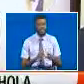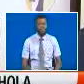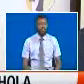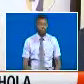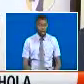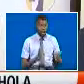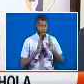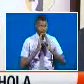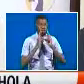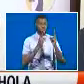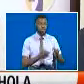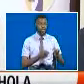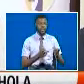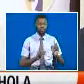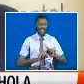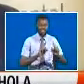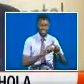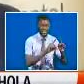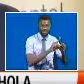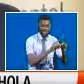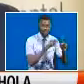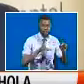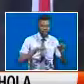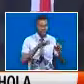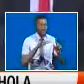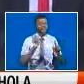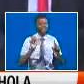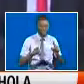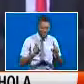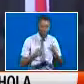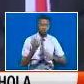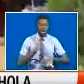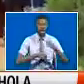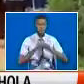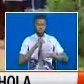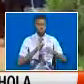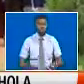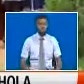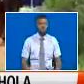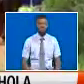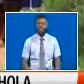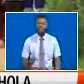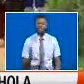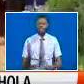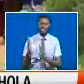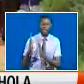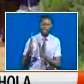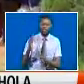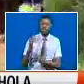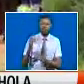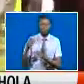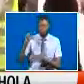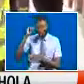reports provided by various sources. Kulingana na tume hiyo, utepetevu kwa upande wa usalama kulimpa Mackenzie na